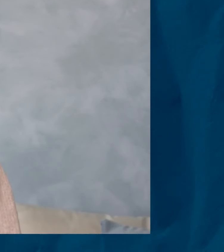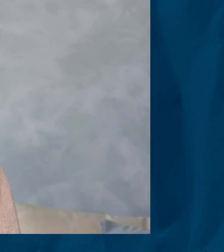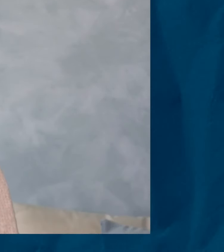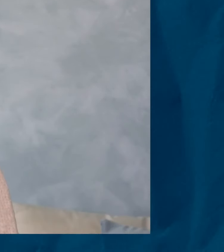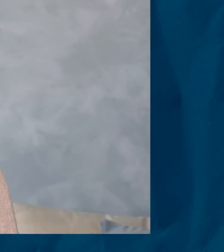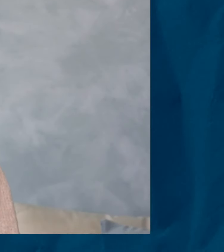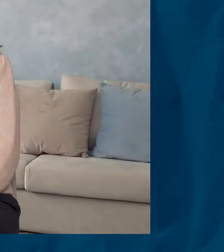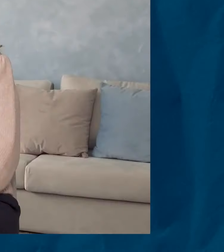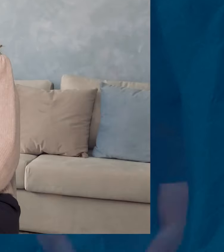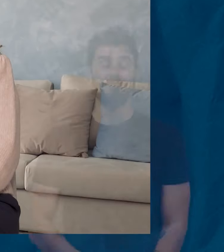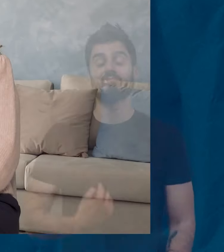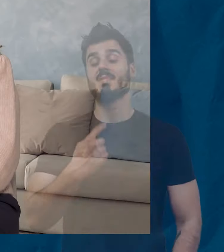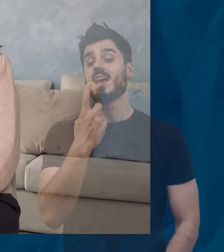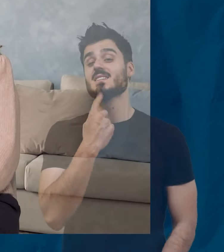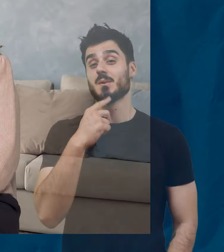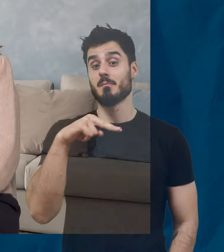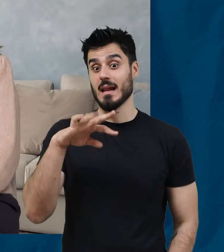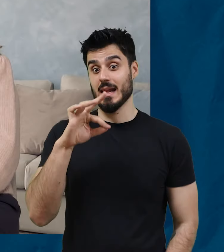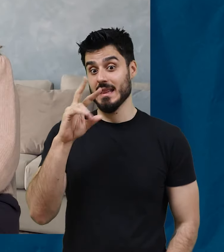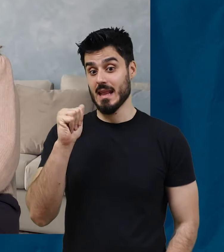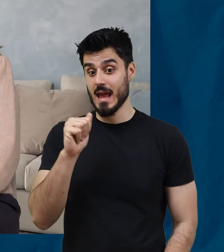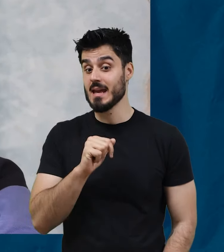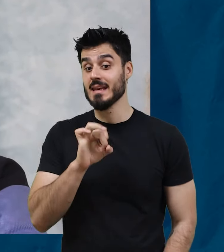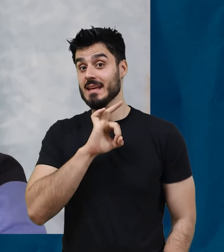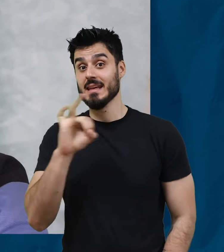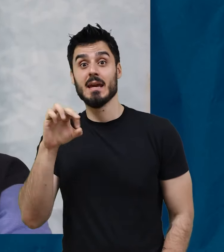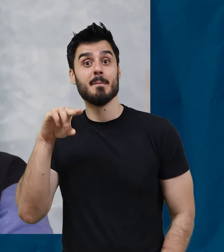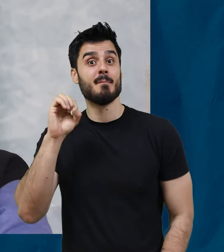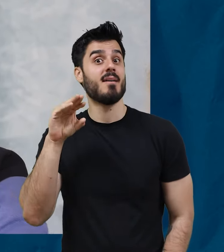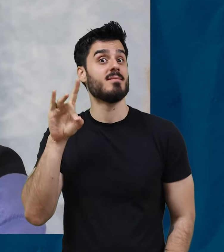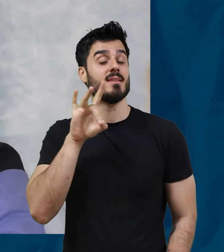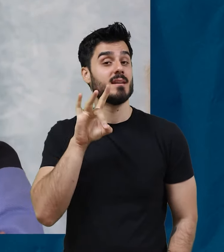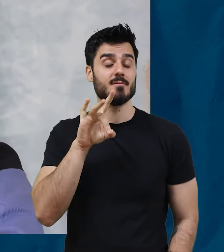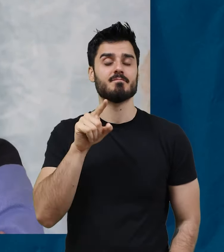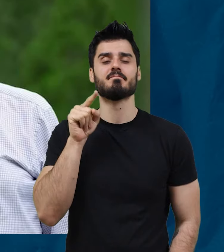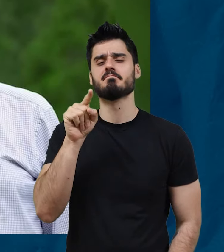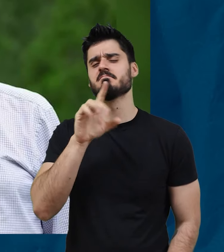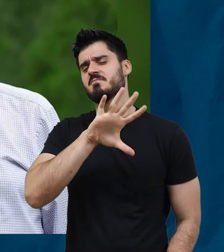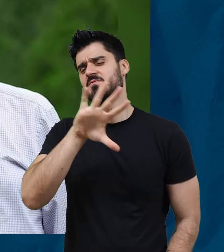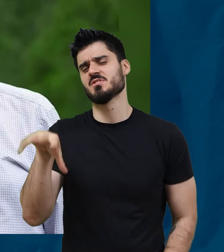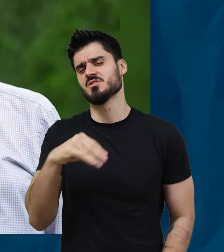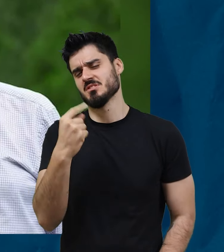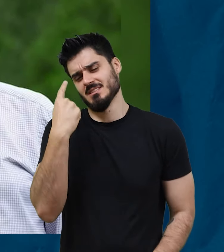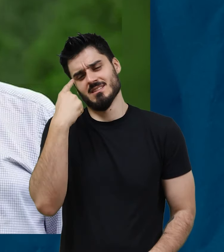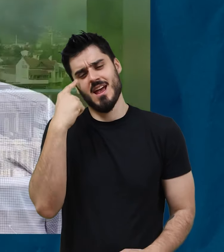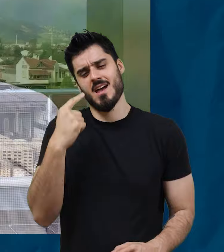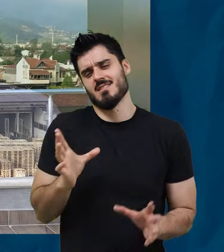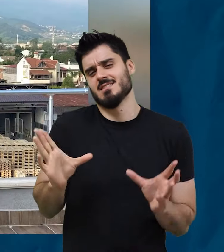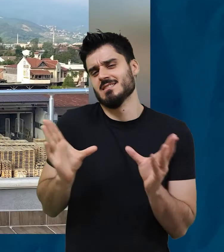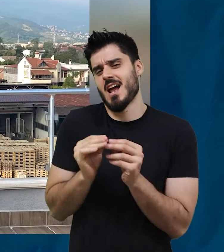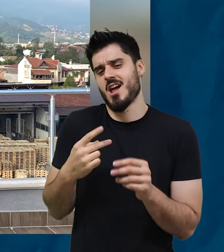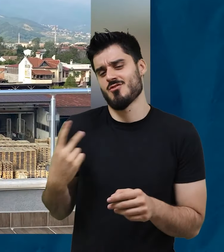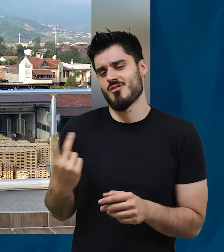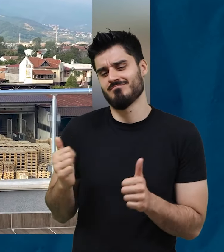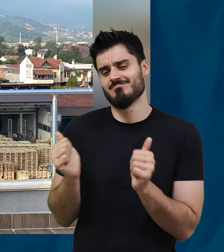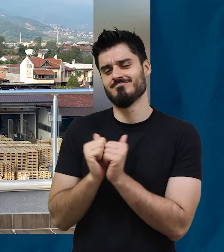Лина Бердарска съм. Аз съм Петър Бърдарски, съпруг на Лина, така ме познаят всички. Мога да кажа,